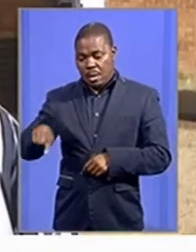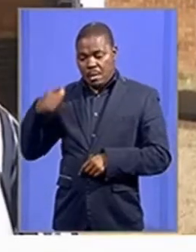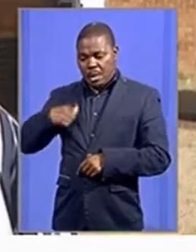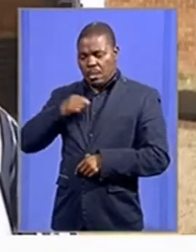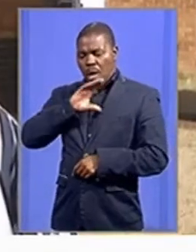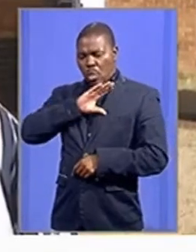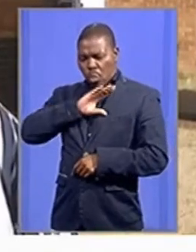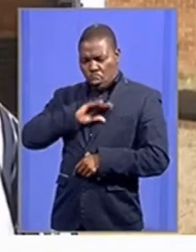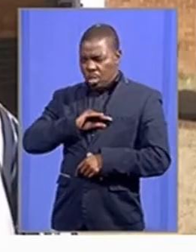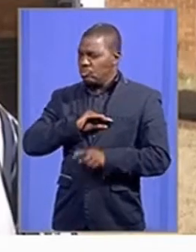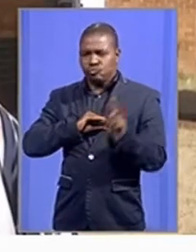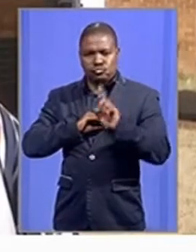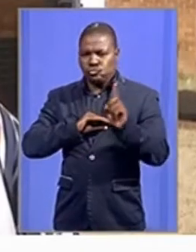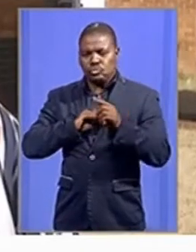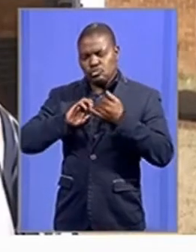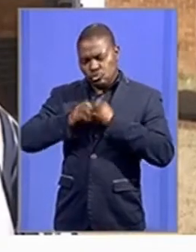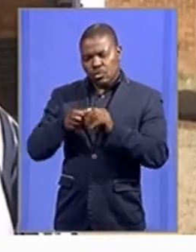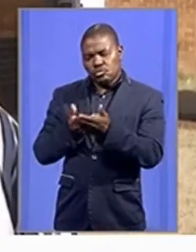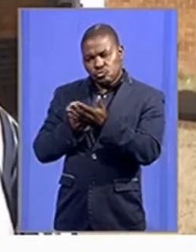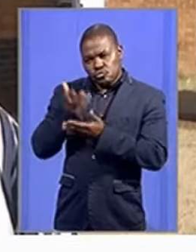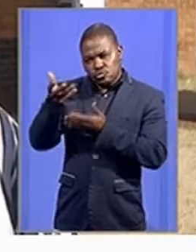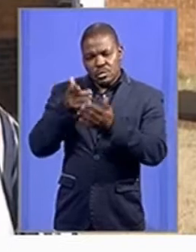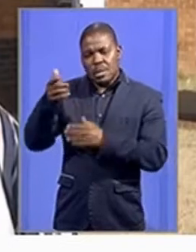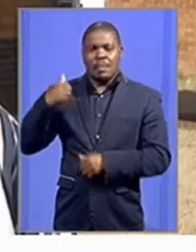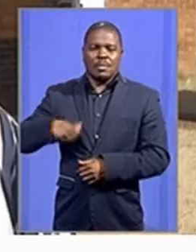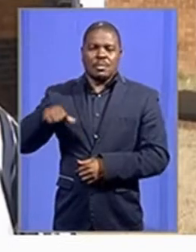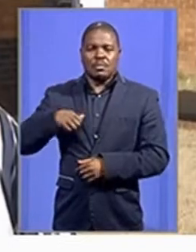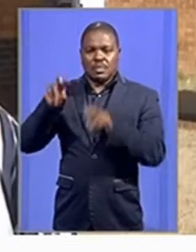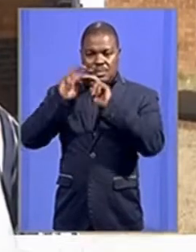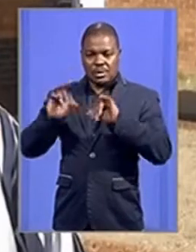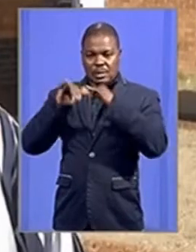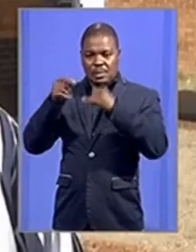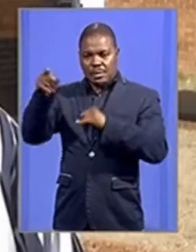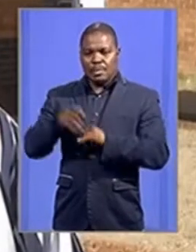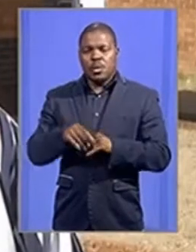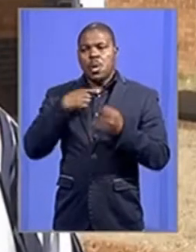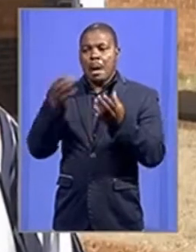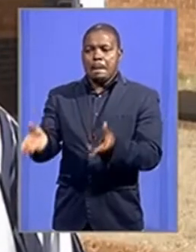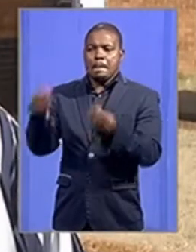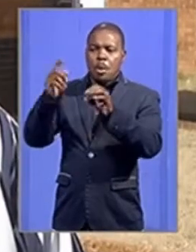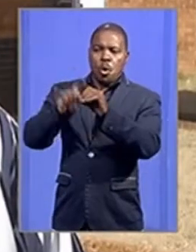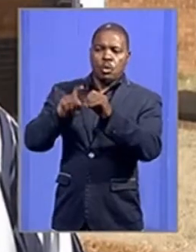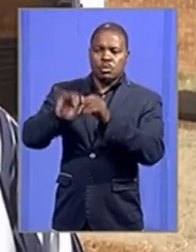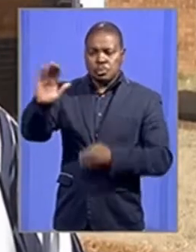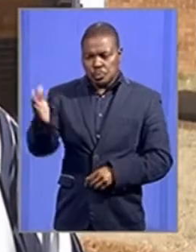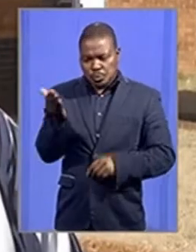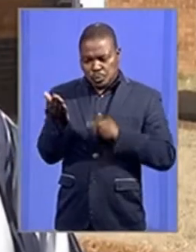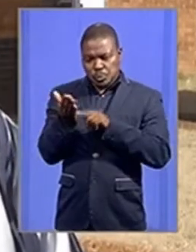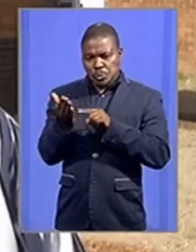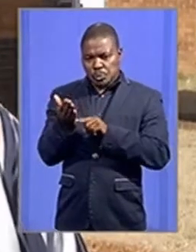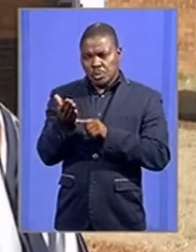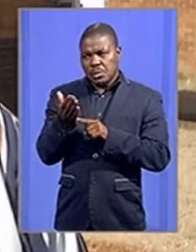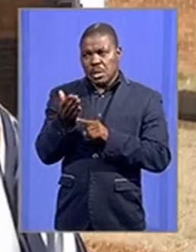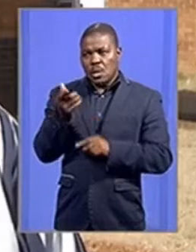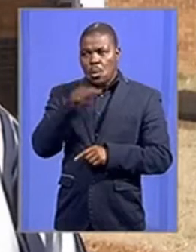ntse re le ka gore re buisane ke ka o ke tlhalosang gore re amogetse quotation jalo ka e le ka mokgwa o leng amount e